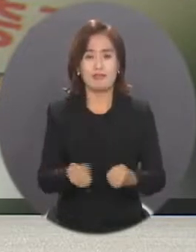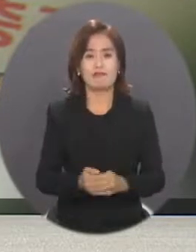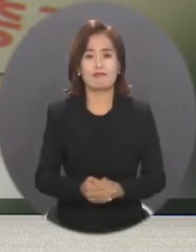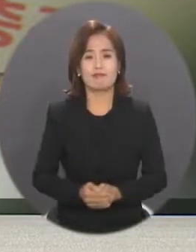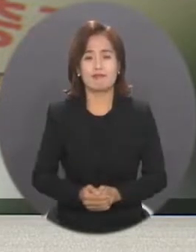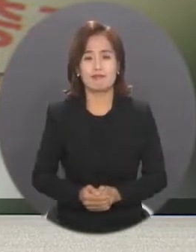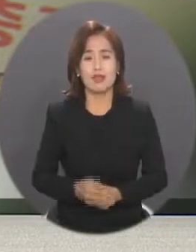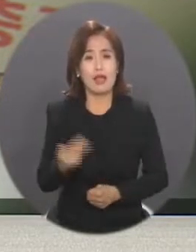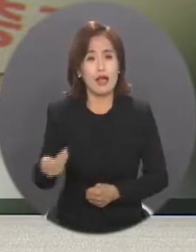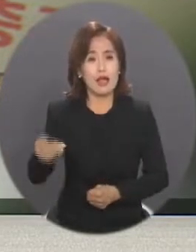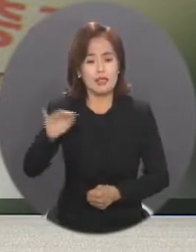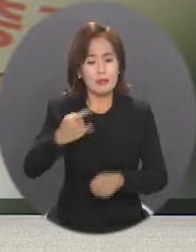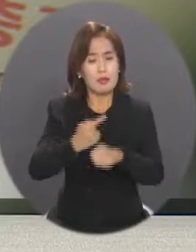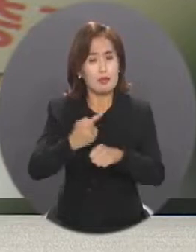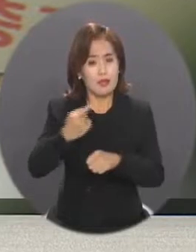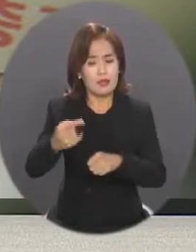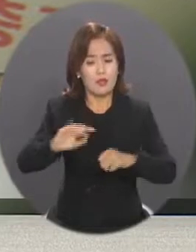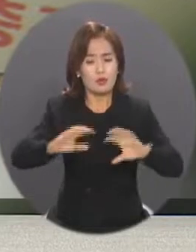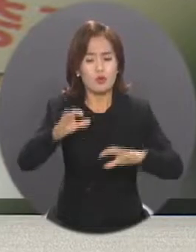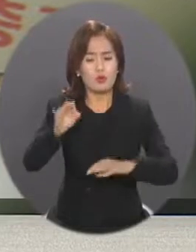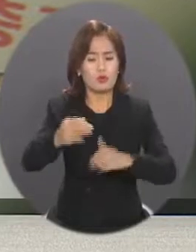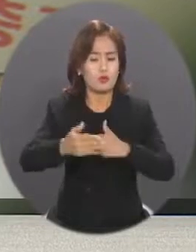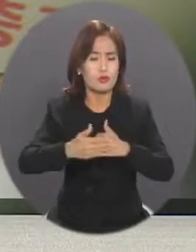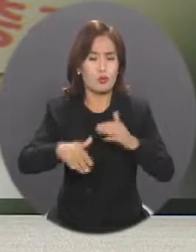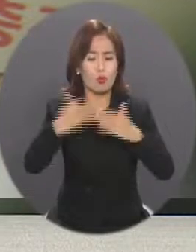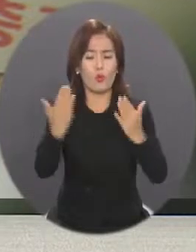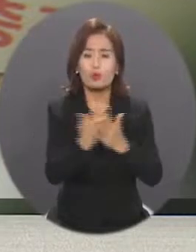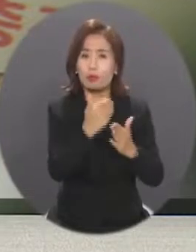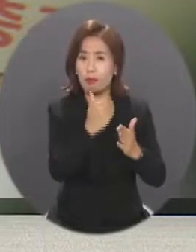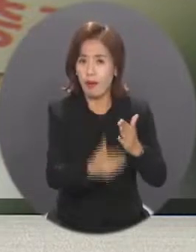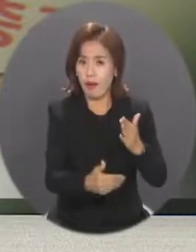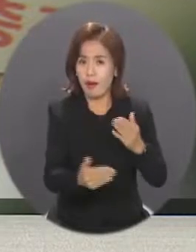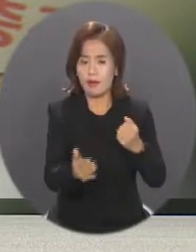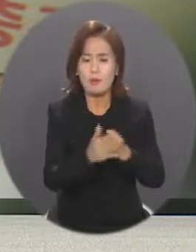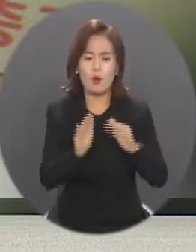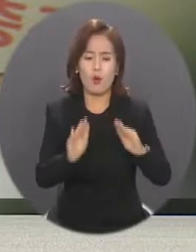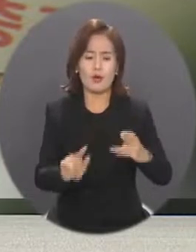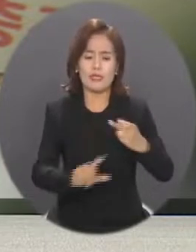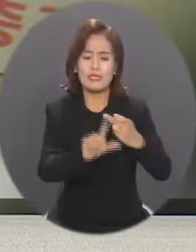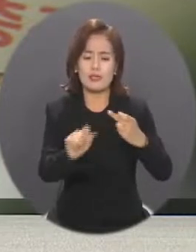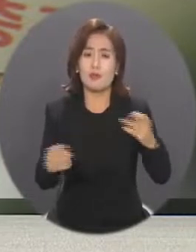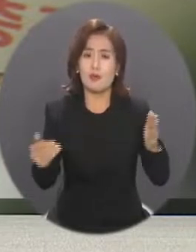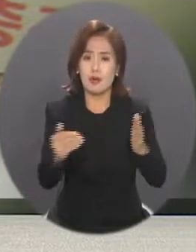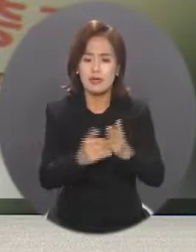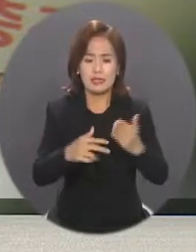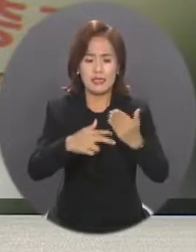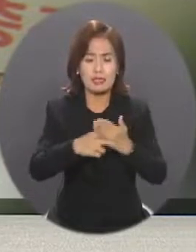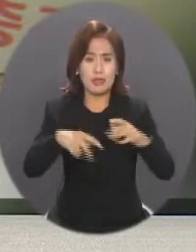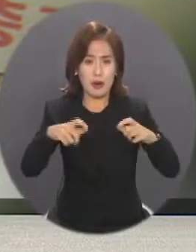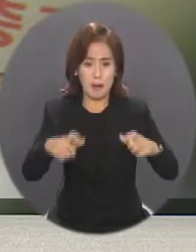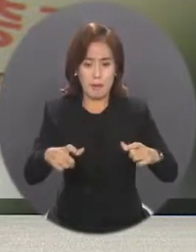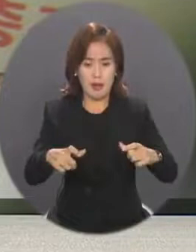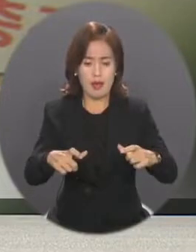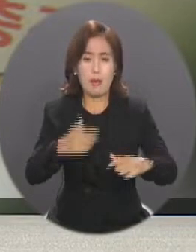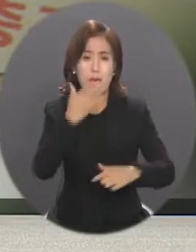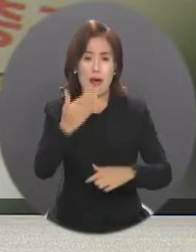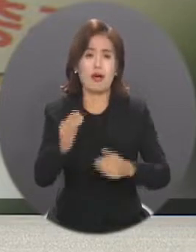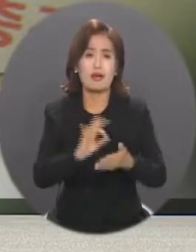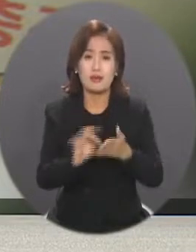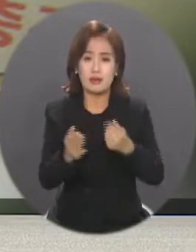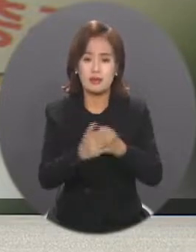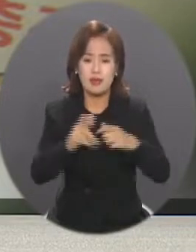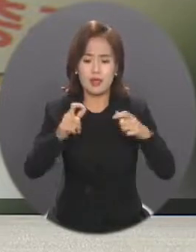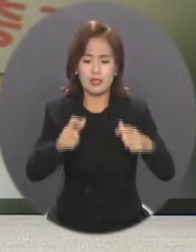있습니다. 하지만 내년엔 국비 지원이 전액 삭감되면서 올해까지만 지역 화폐 혜택을 볼 수 있는데요. 이